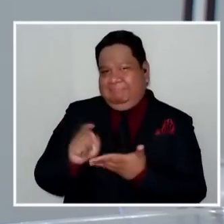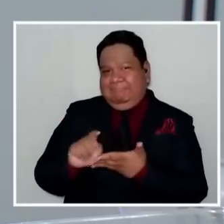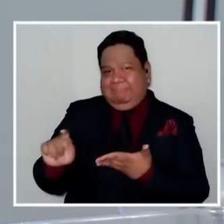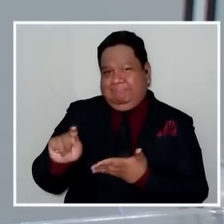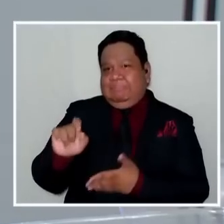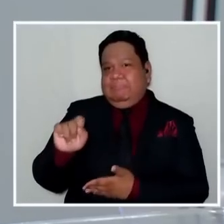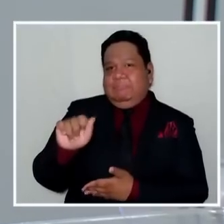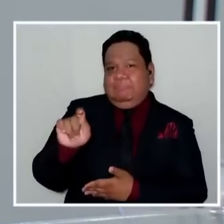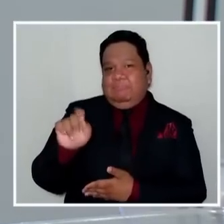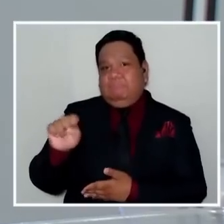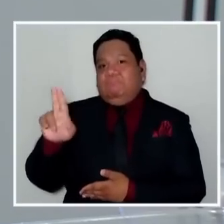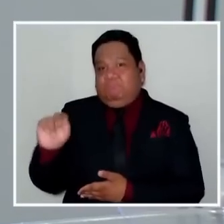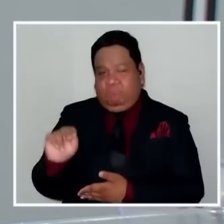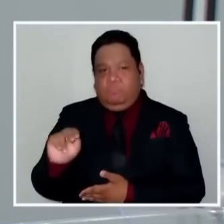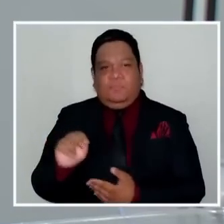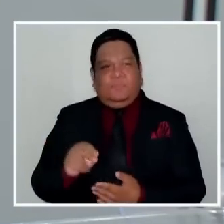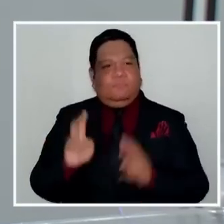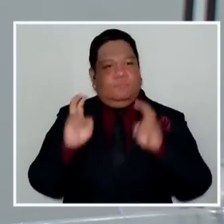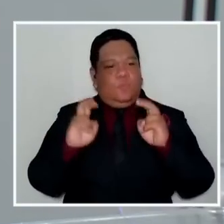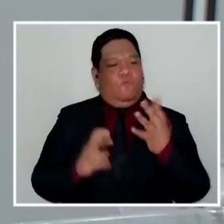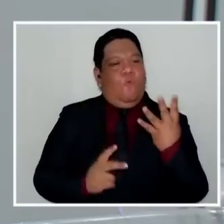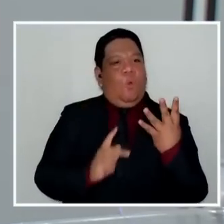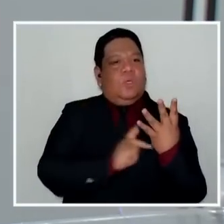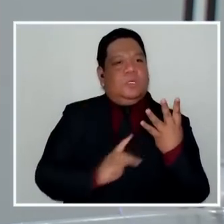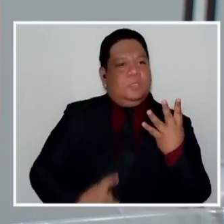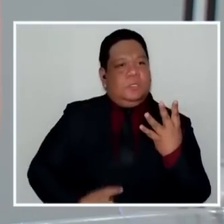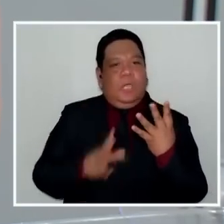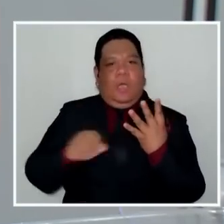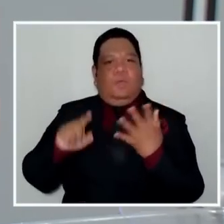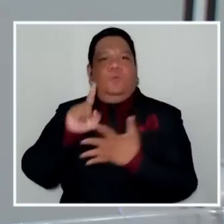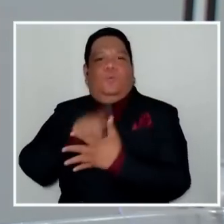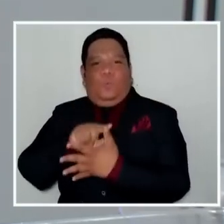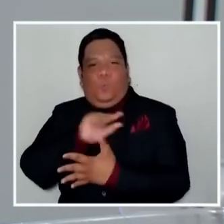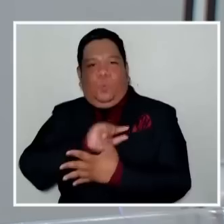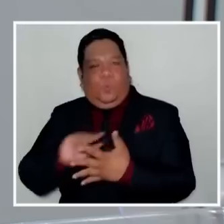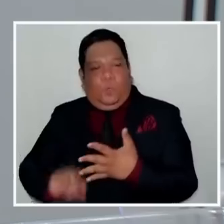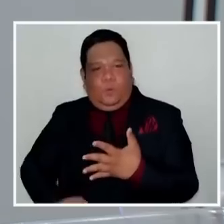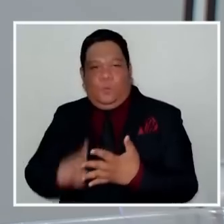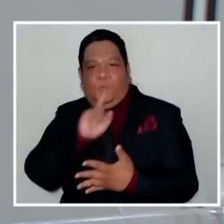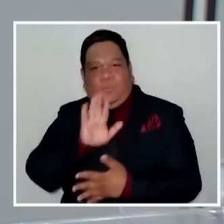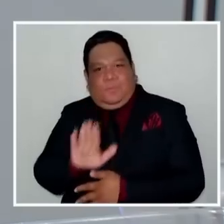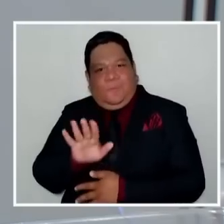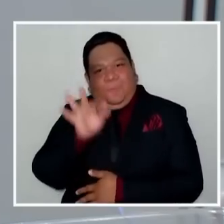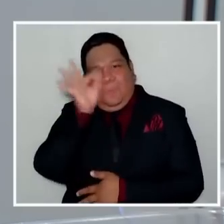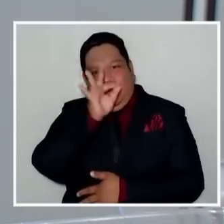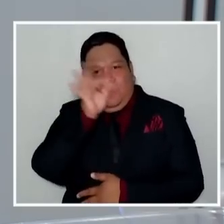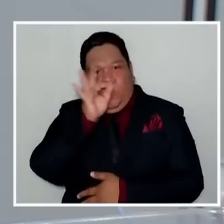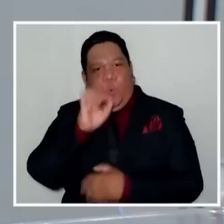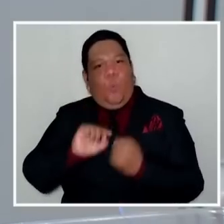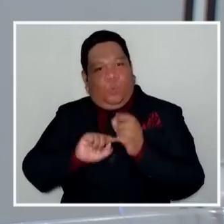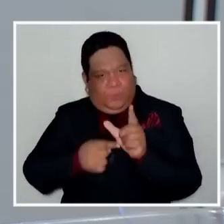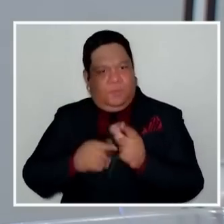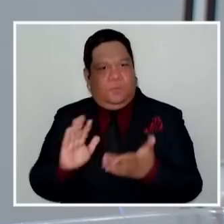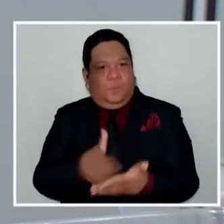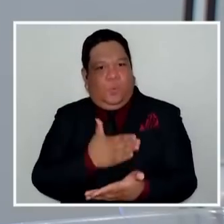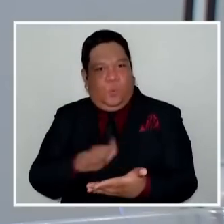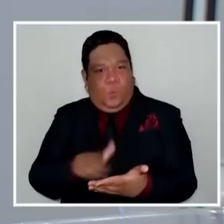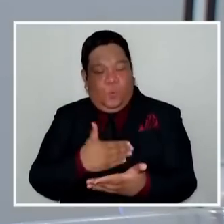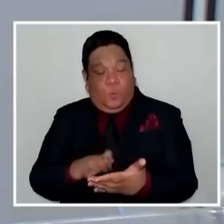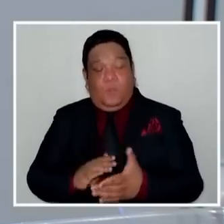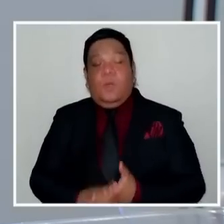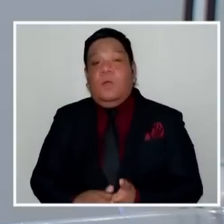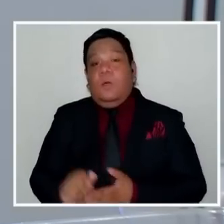the Queen, tampok ang classic hits ng mga haligi ng original Filipino music. Samantalang ngayon pa lang, inaabangan na ng fans